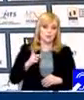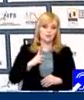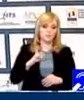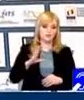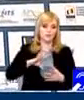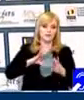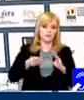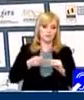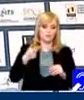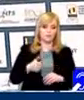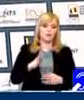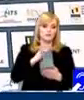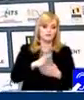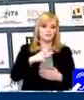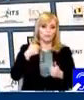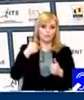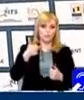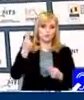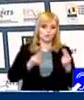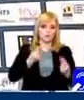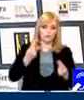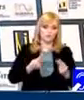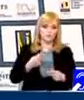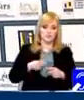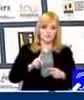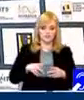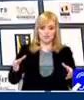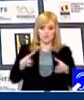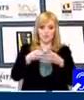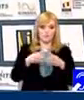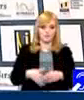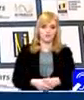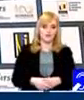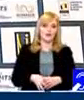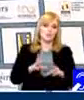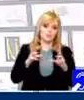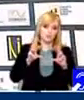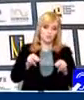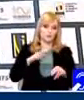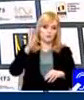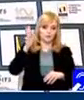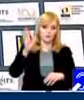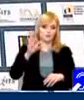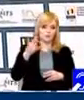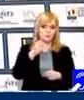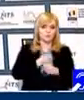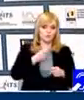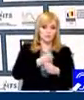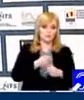câteva jucătoare în această generație care promit pentru viitor, însă vor trebui să